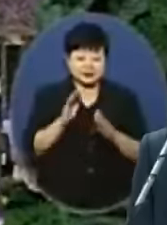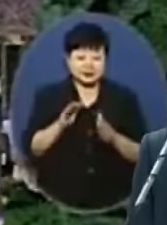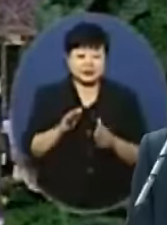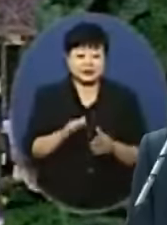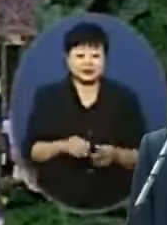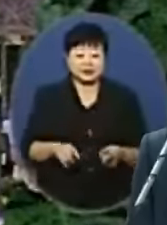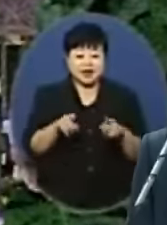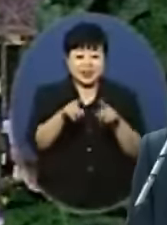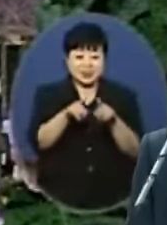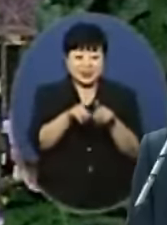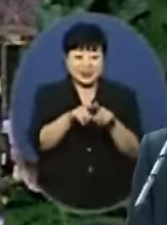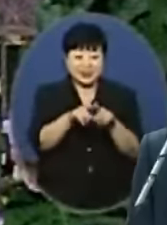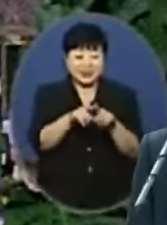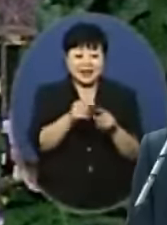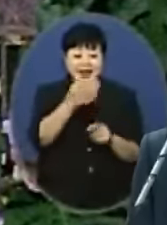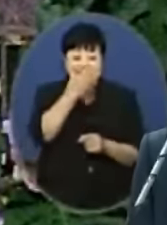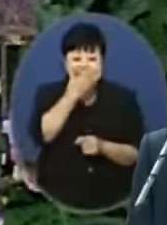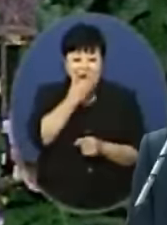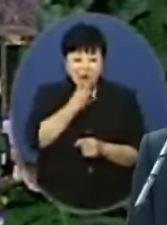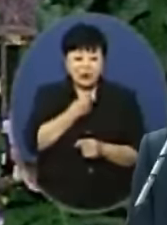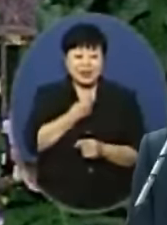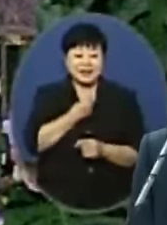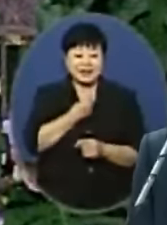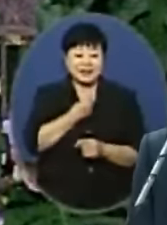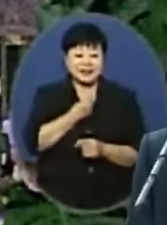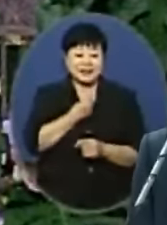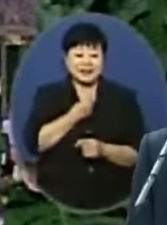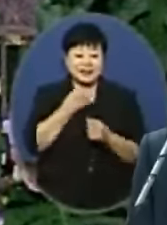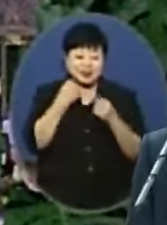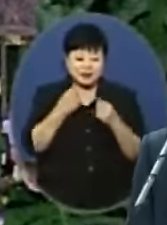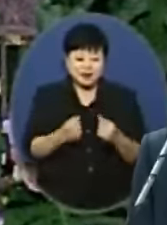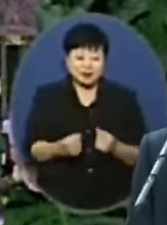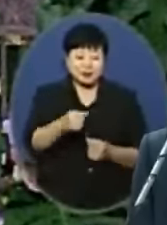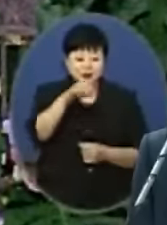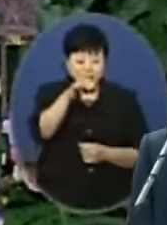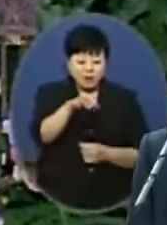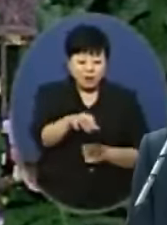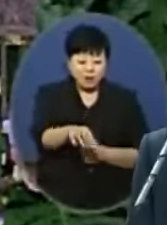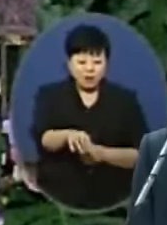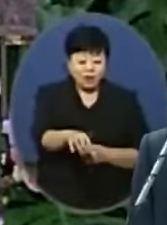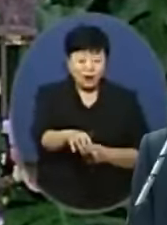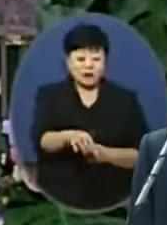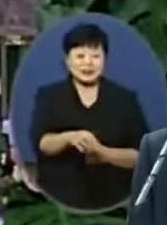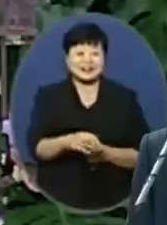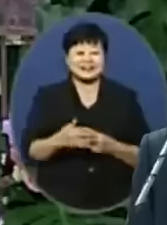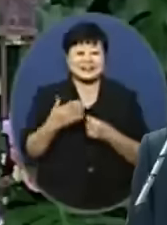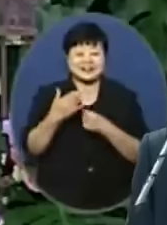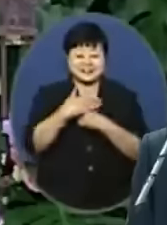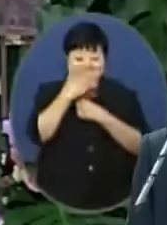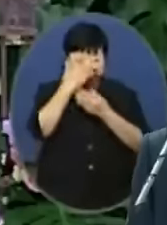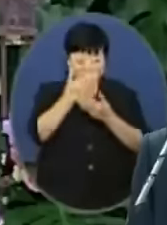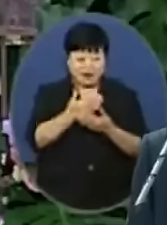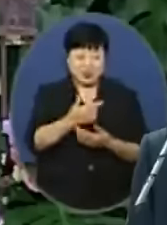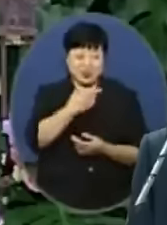저는 여러분과 함께 행복이 머무는 곳이라는 제목으로 은혜를 나누고자 합니다.